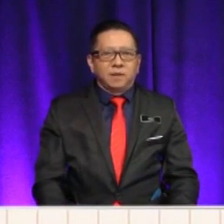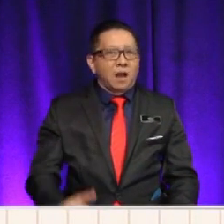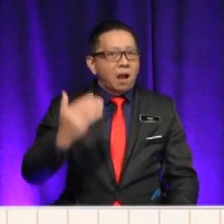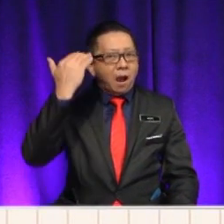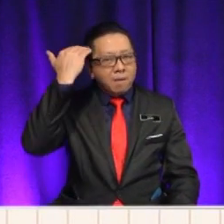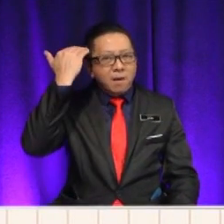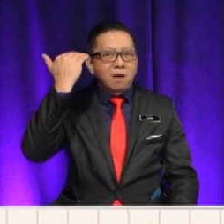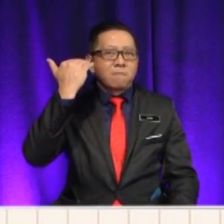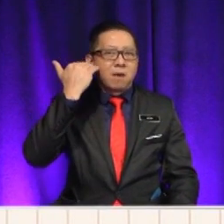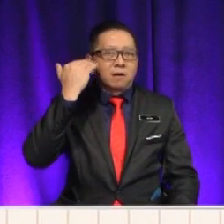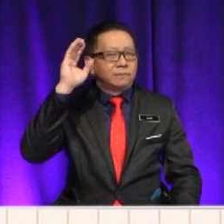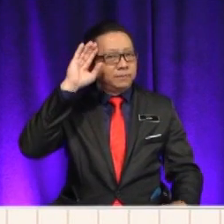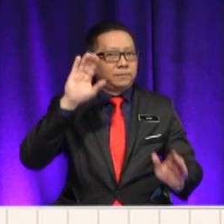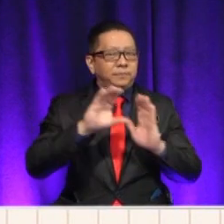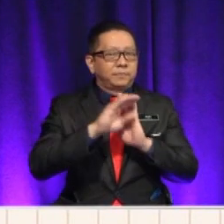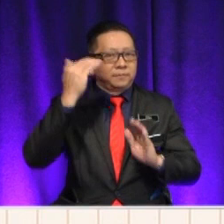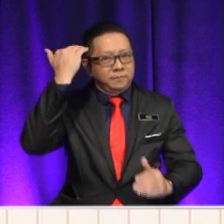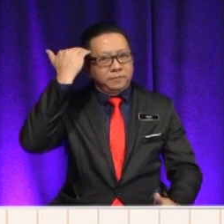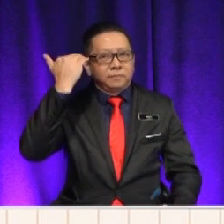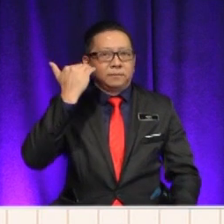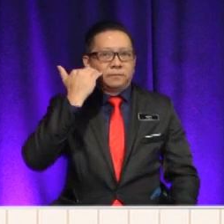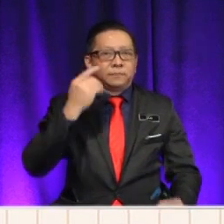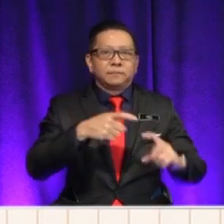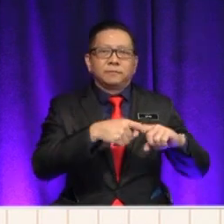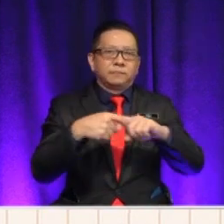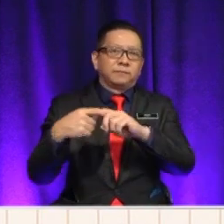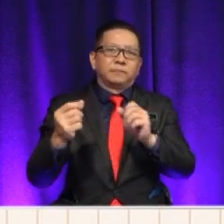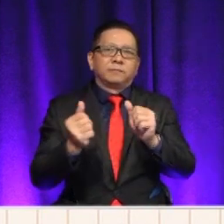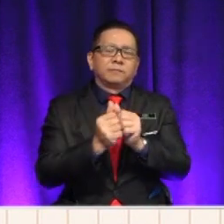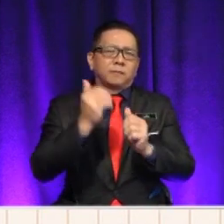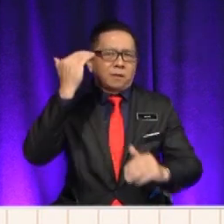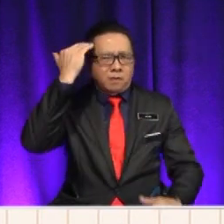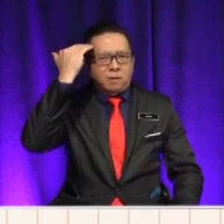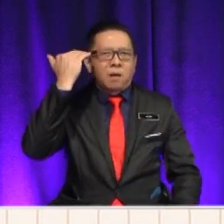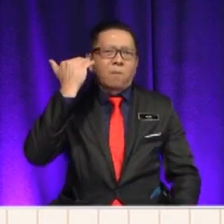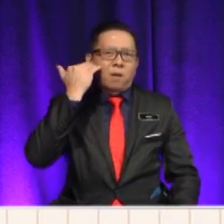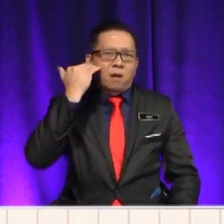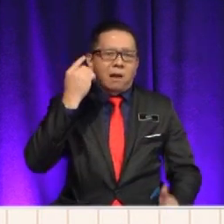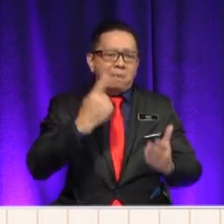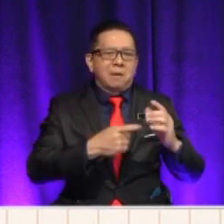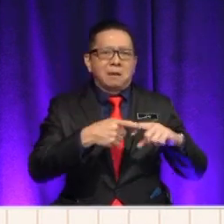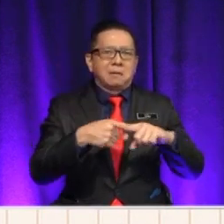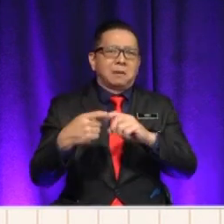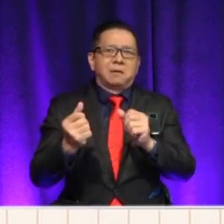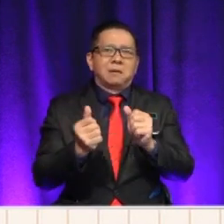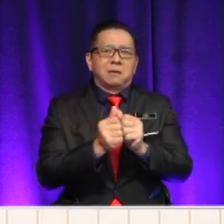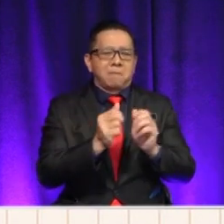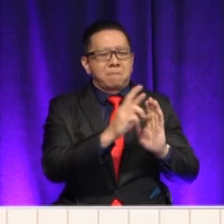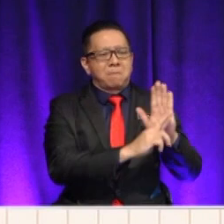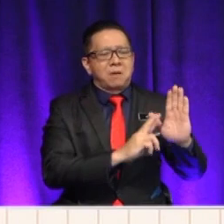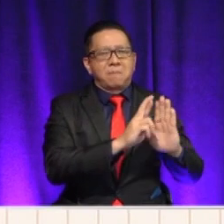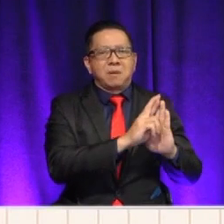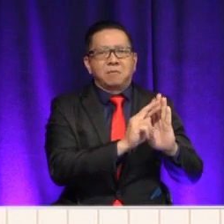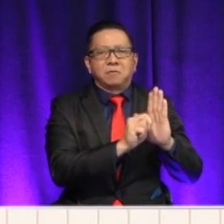Pilah. Siapa boleh kaitkan sikit gambarnya mengenai mahkamah? Apa kaitannya dengan peranan